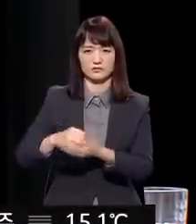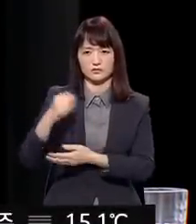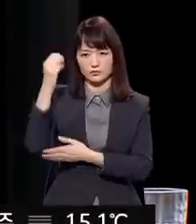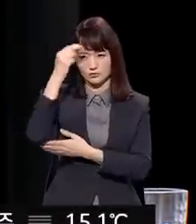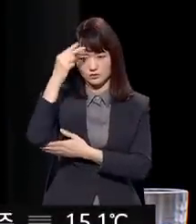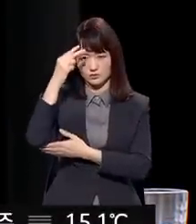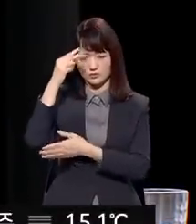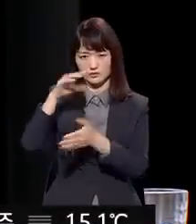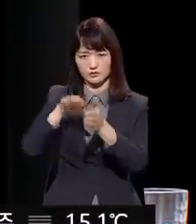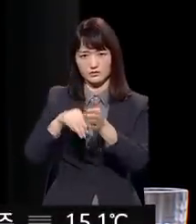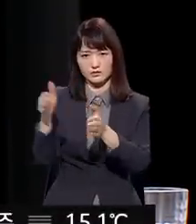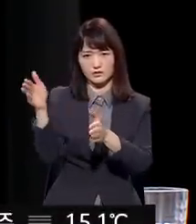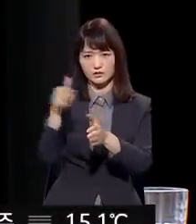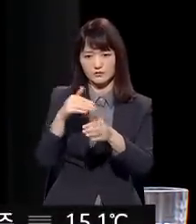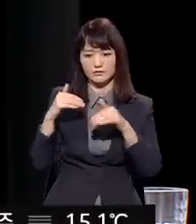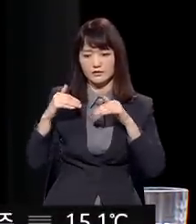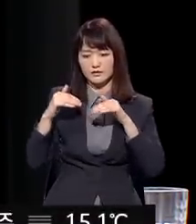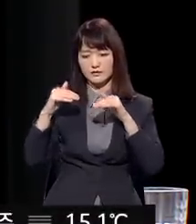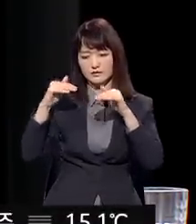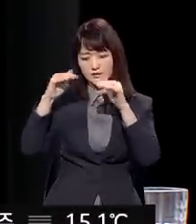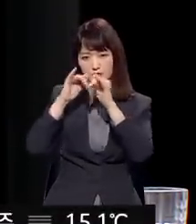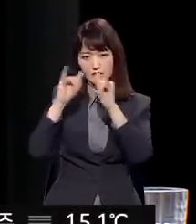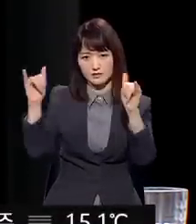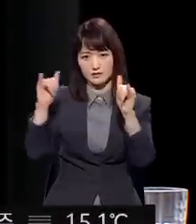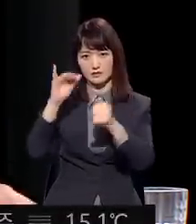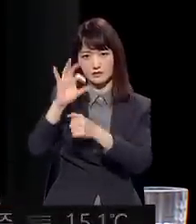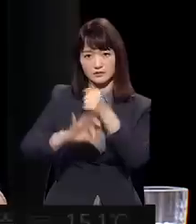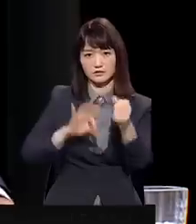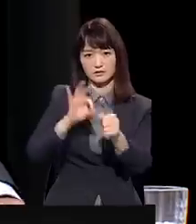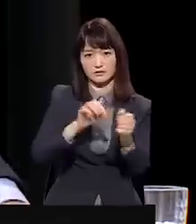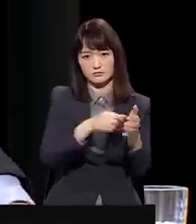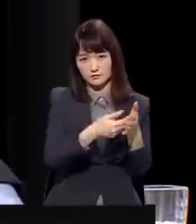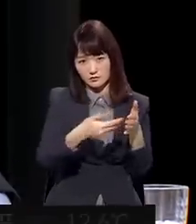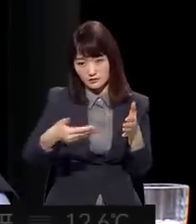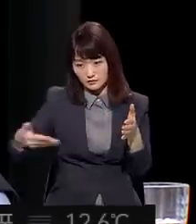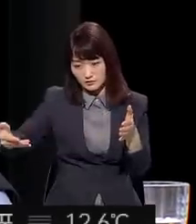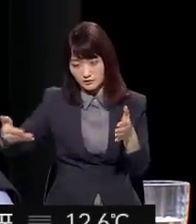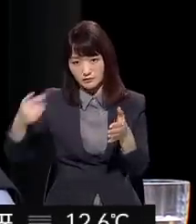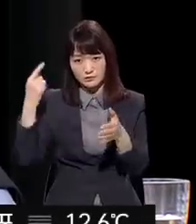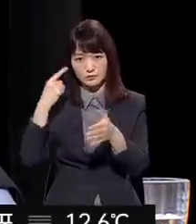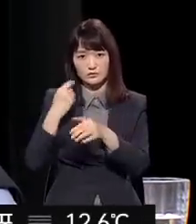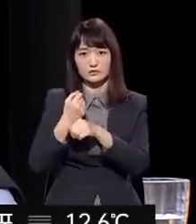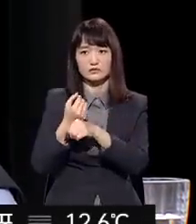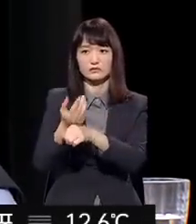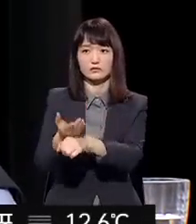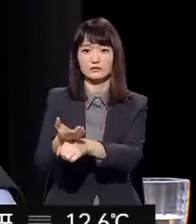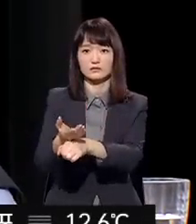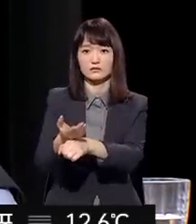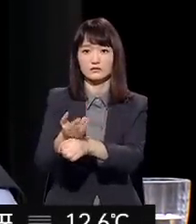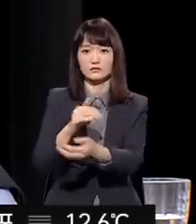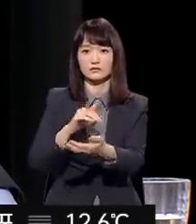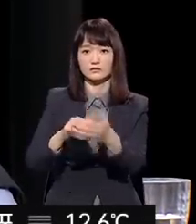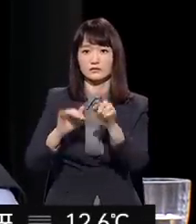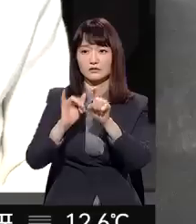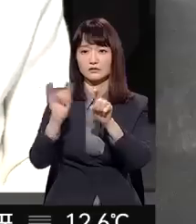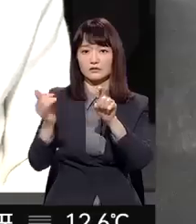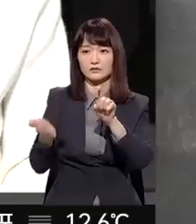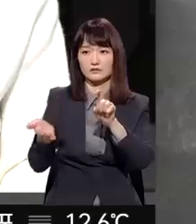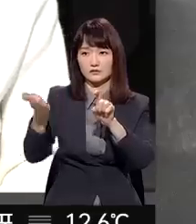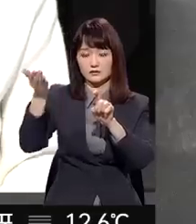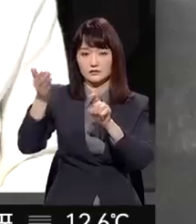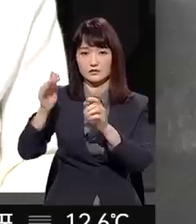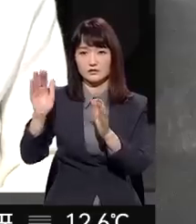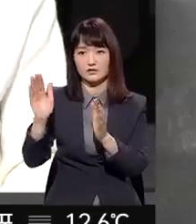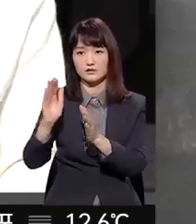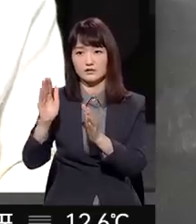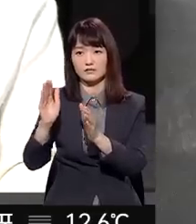성인이 돼서까지 무려 한 10년 정도 이어진 그 경과를 지금 전해드린 건데 네. 무려 10명이 넘는